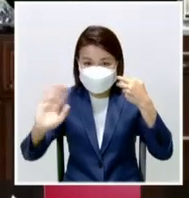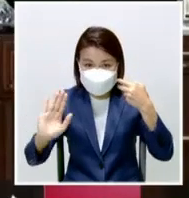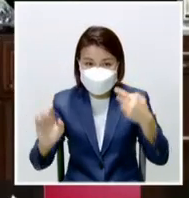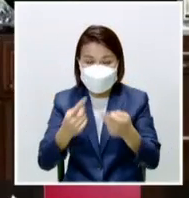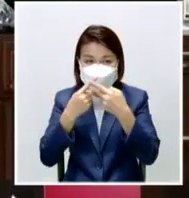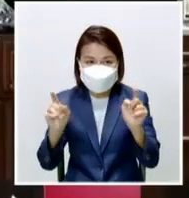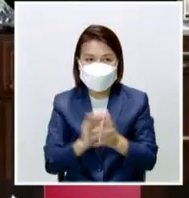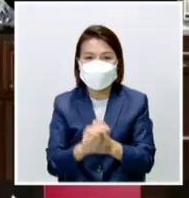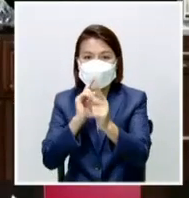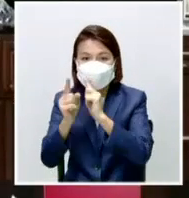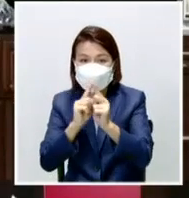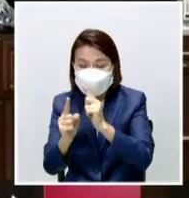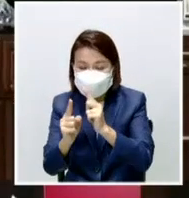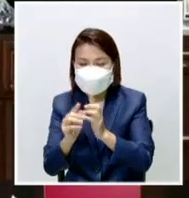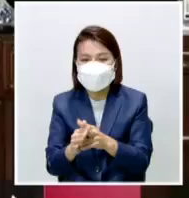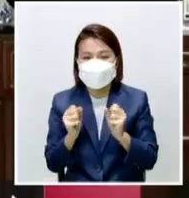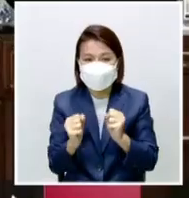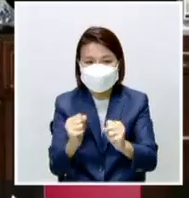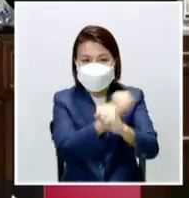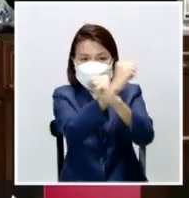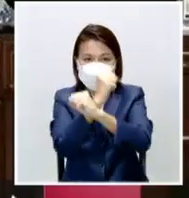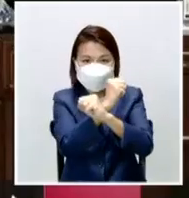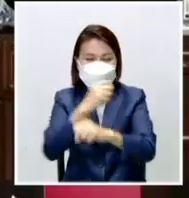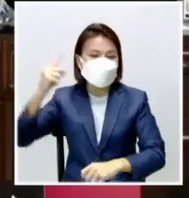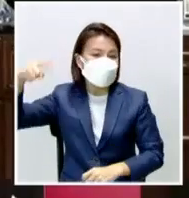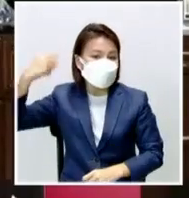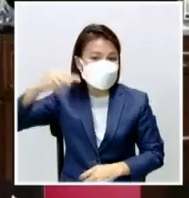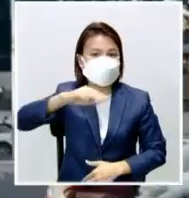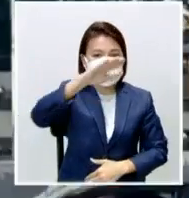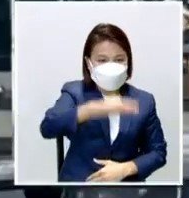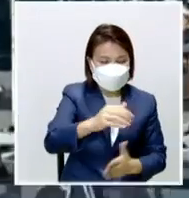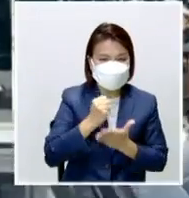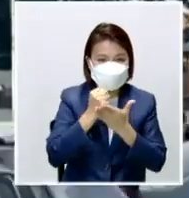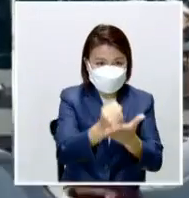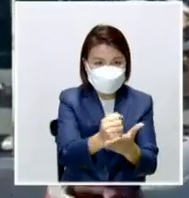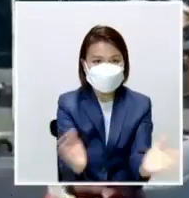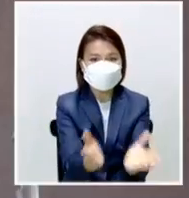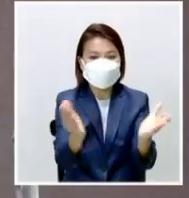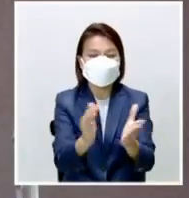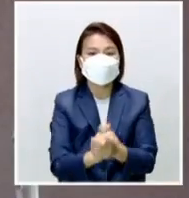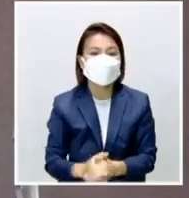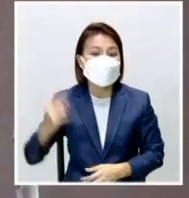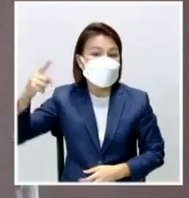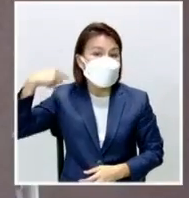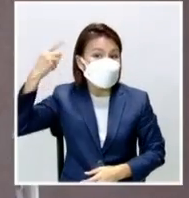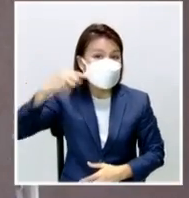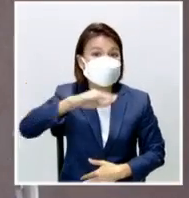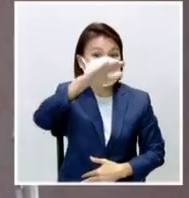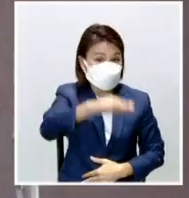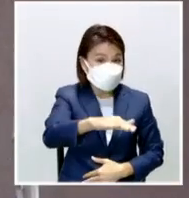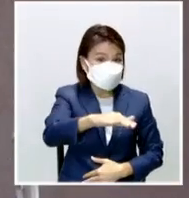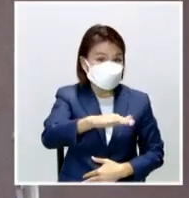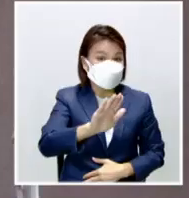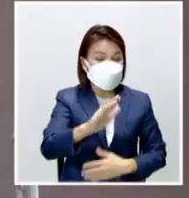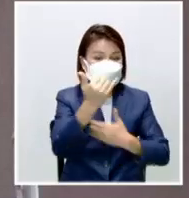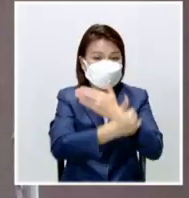จะเจรจากับตาลิบันเพื่อพยายามคุ้มครองสตรีและเด็กผู้หญิงพูดถึงการคุ้มครองสตรีและเด็กผู้หญิงในอัฟกานิสถานนะคุณผู้ชม